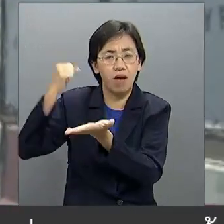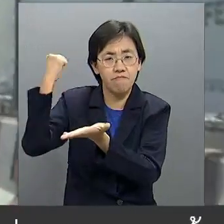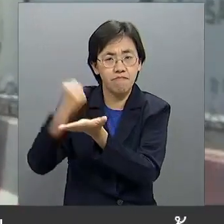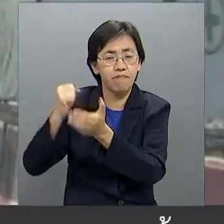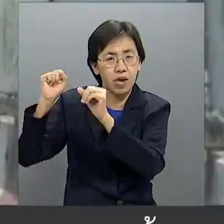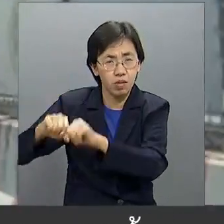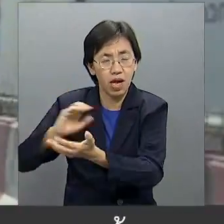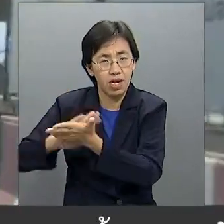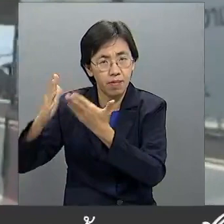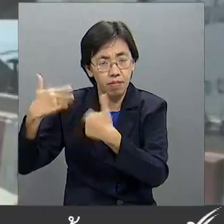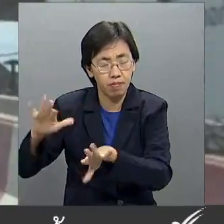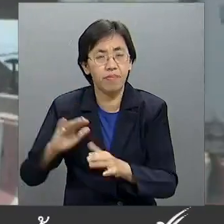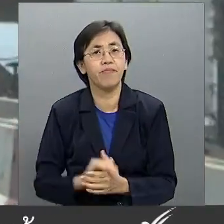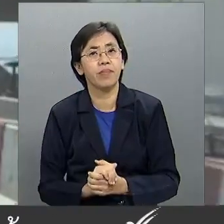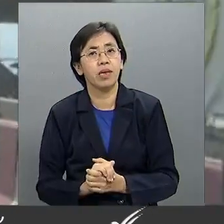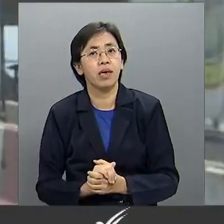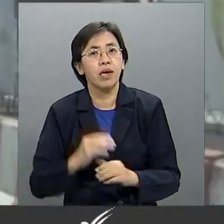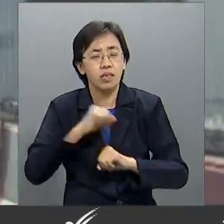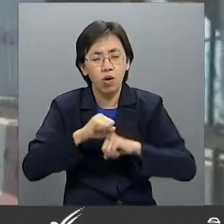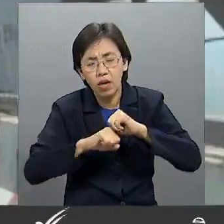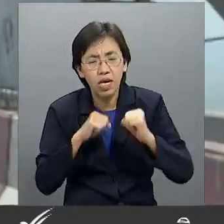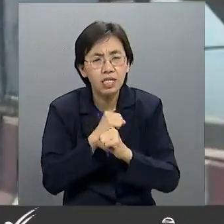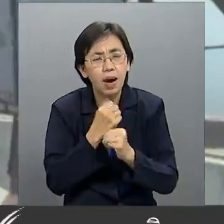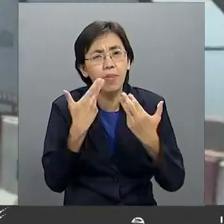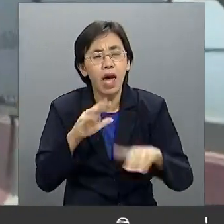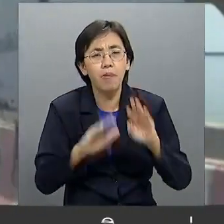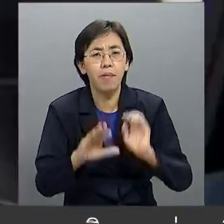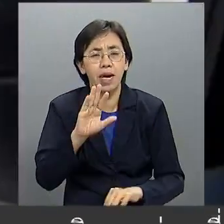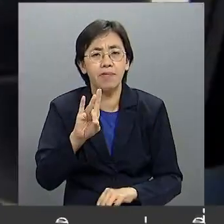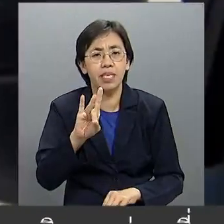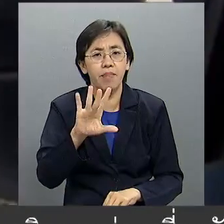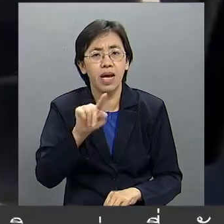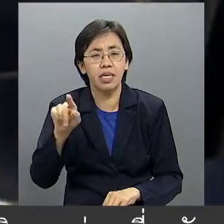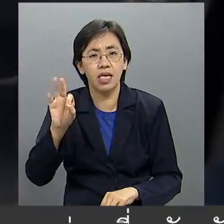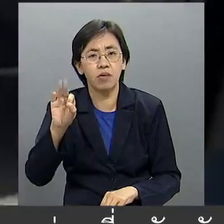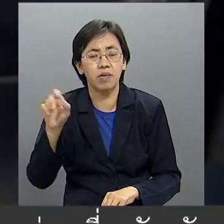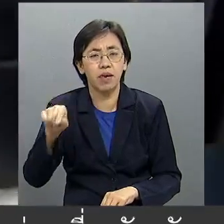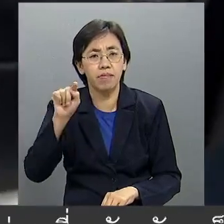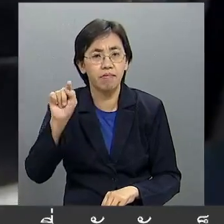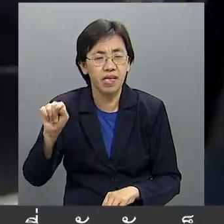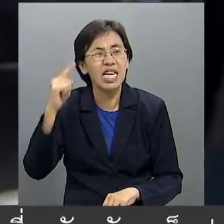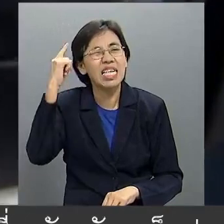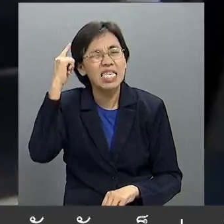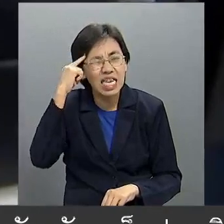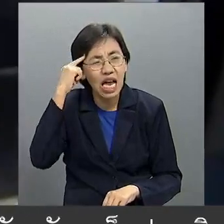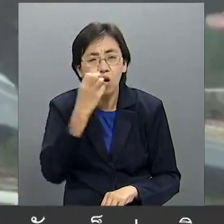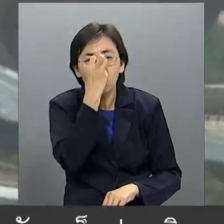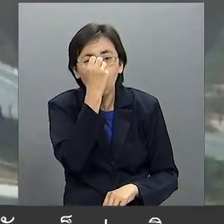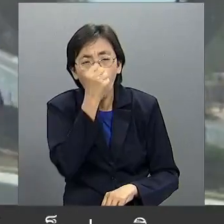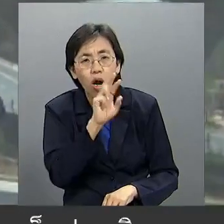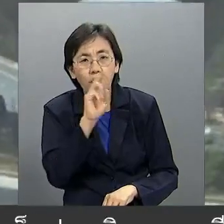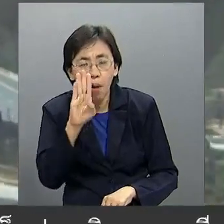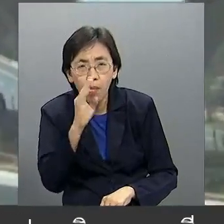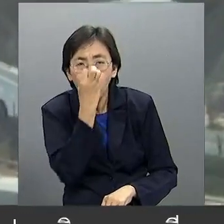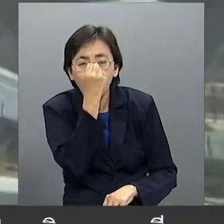ความคืบหน้างานด้านโยธาประมาณร้อยละ 85ถึง 90ก็คาดว่าจะสามารถทดสอบระบบและก็ทดลองเปิดให้